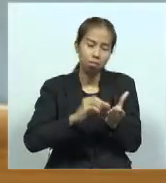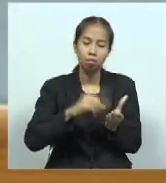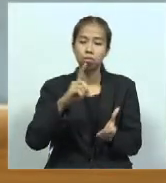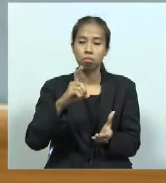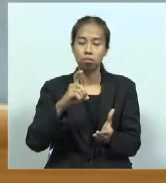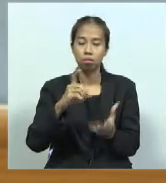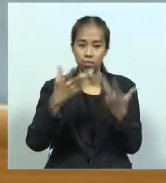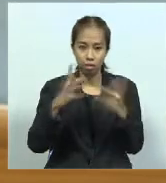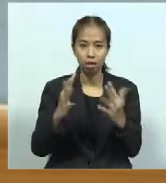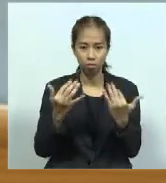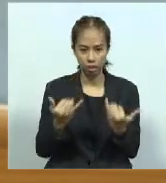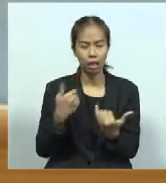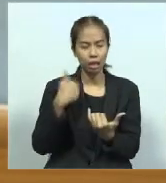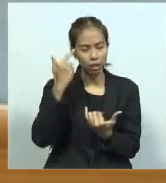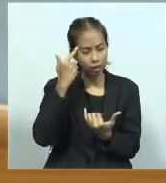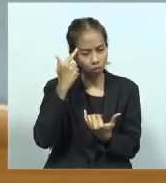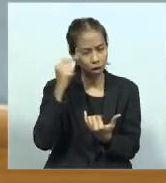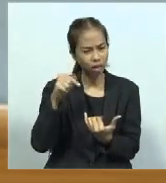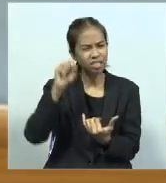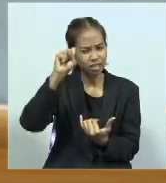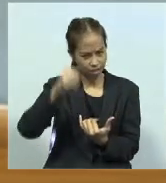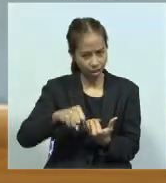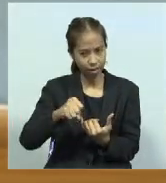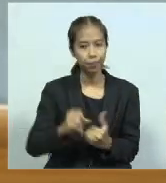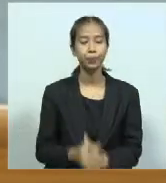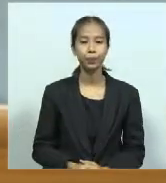ชื่อว่าลักษณะไปเป็นแบบนั้นจนกระทั่ง